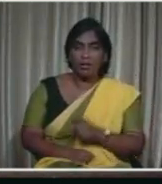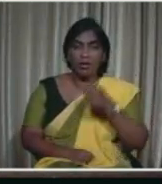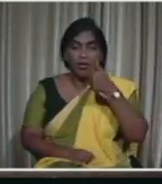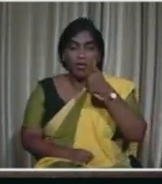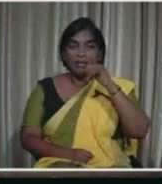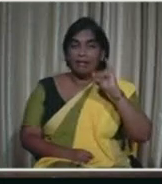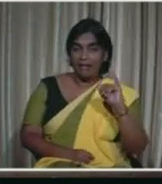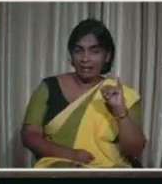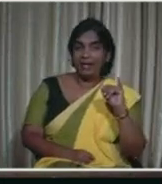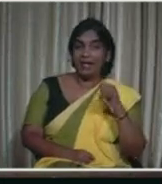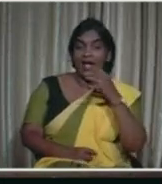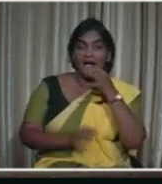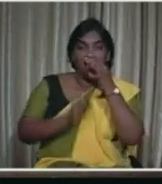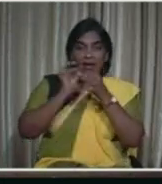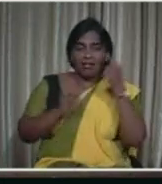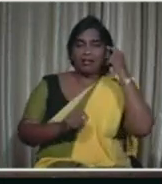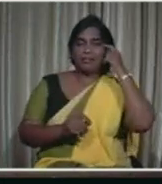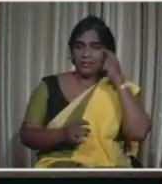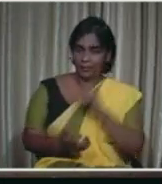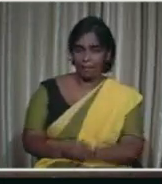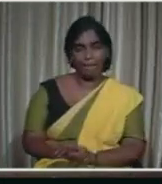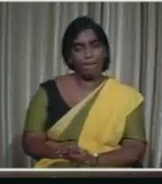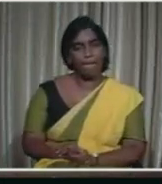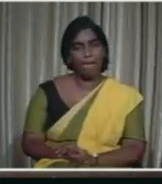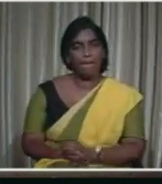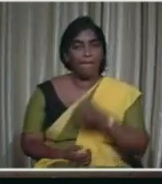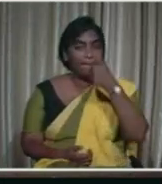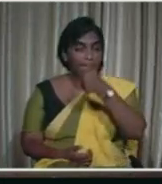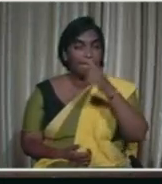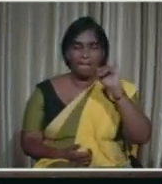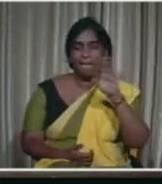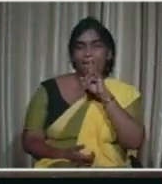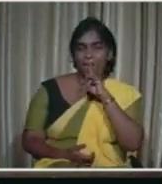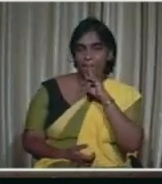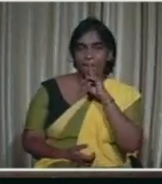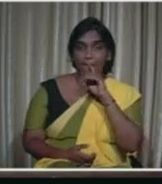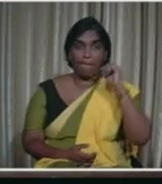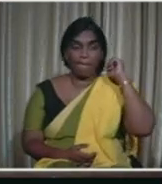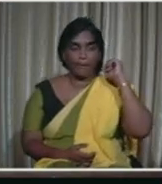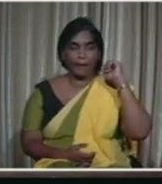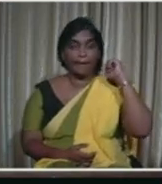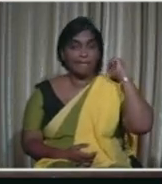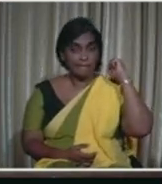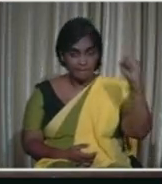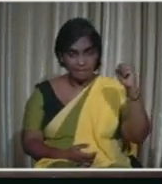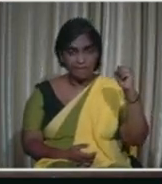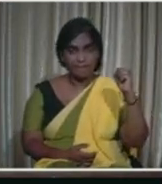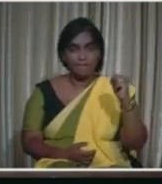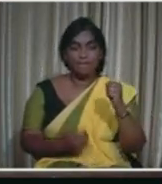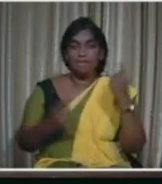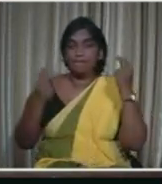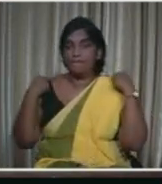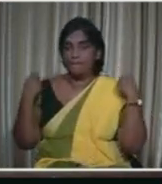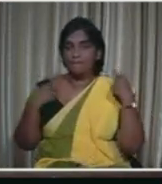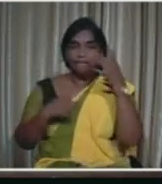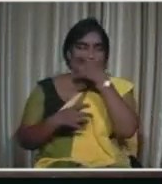yasa kathawa poddak matak kiyana subai yasai kiyana Raju Raju tu mai dorotu palai